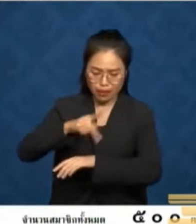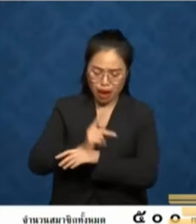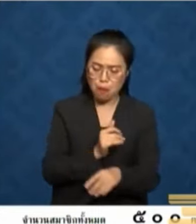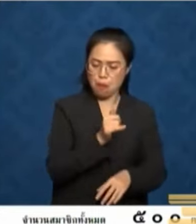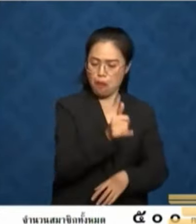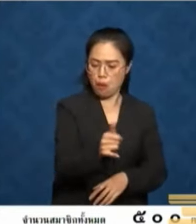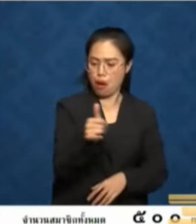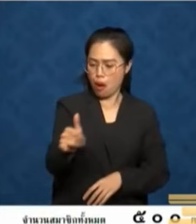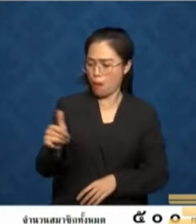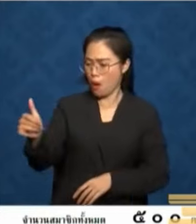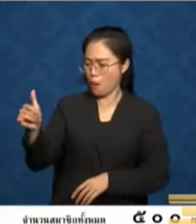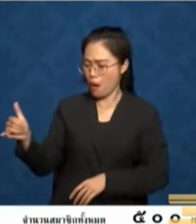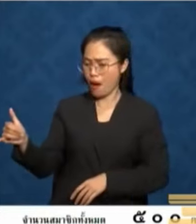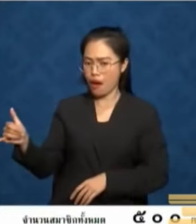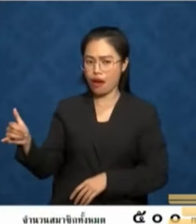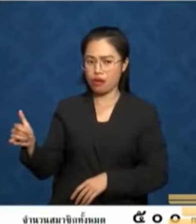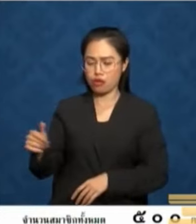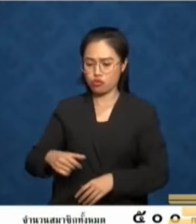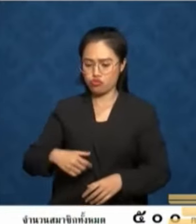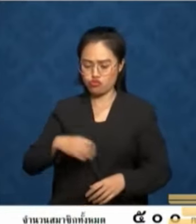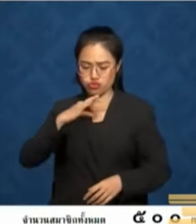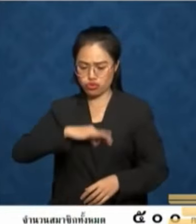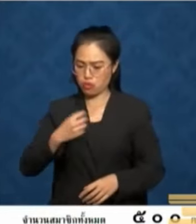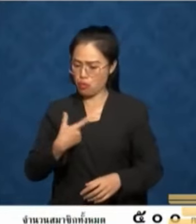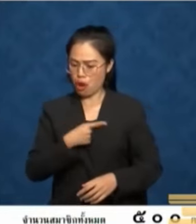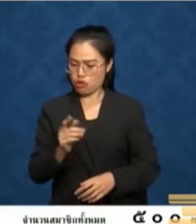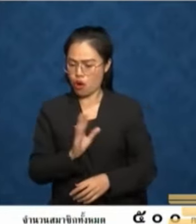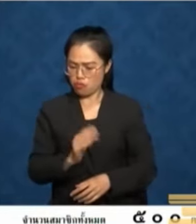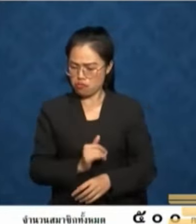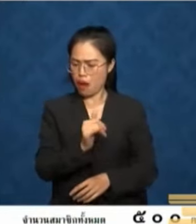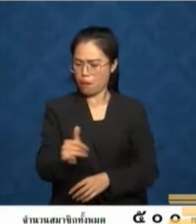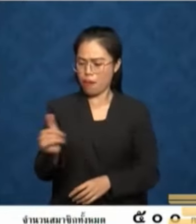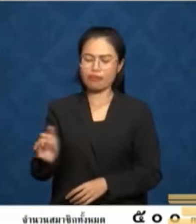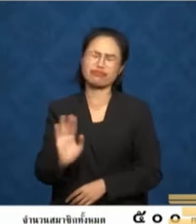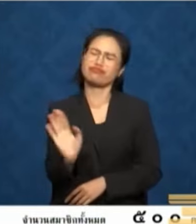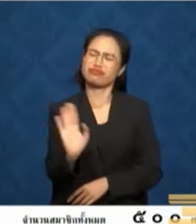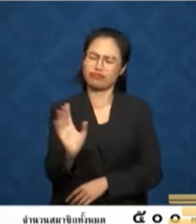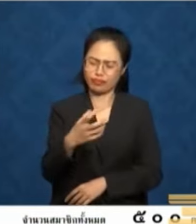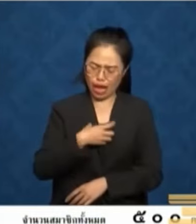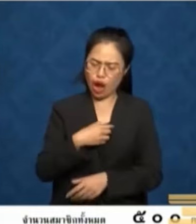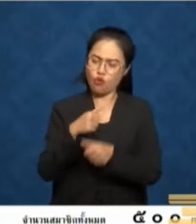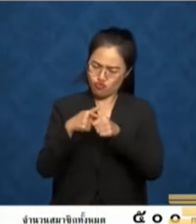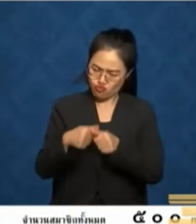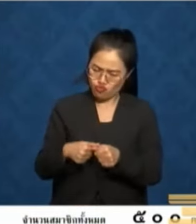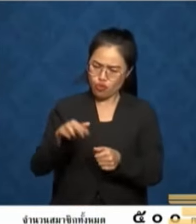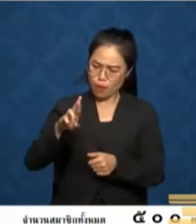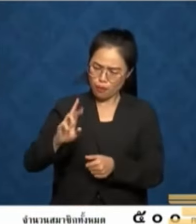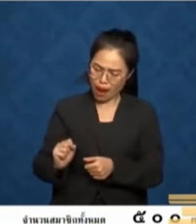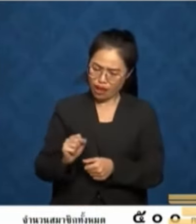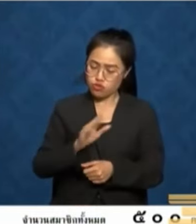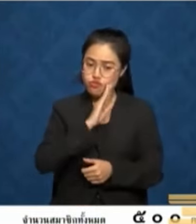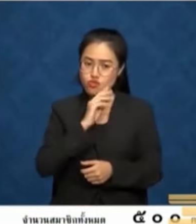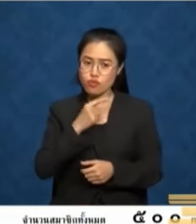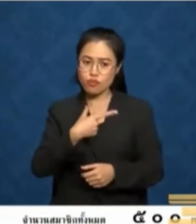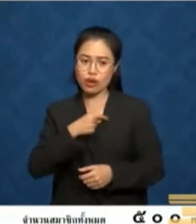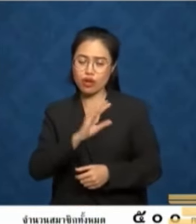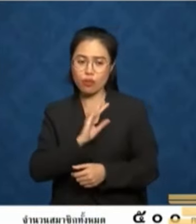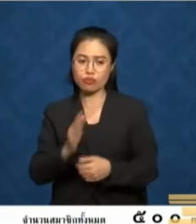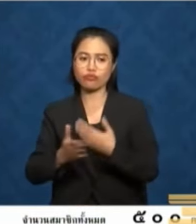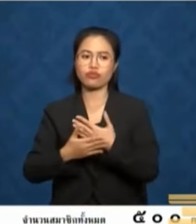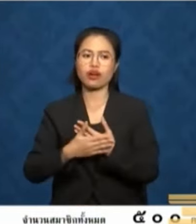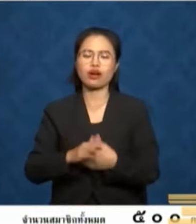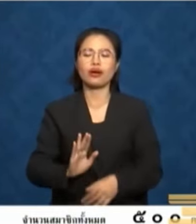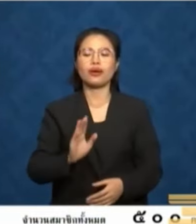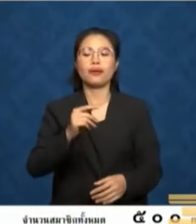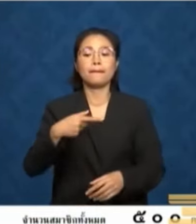นี้นะครับถ้าไม่ได้ดังใจของท่านประธานท่านประธานอยู่ตรงนี้สอครับท่านประธานไม่พอใจท่านก็ประธานก็ตำหนิแบบประกรวุฒท่านาครับผมขอประท้วง